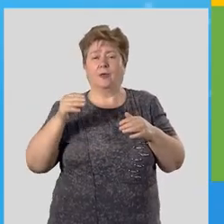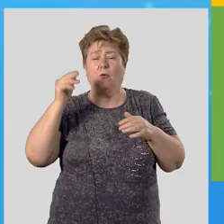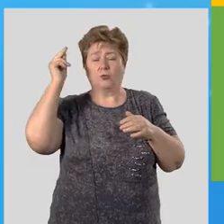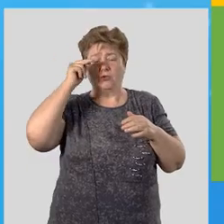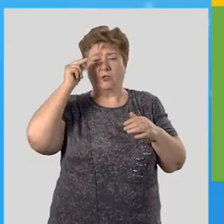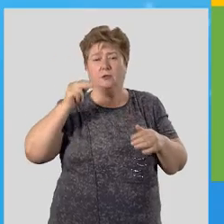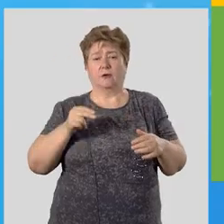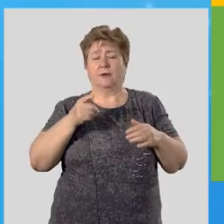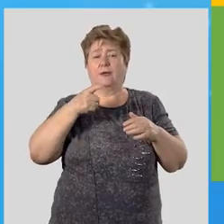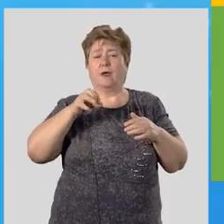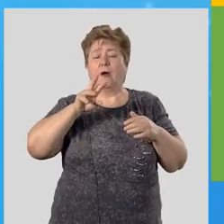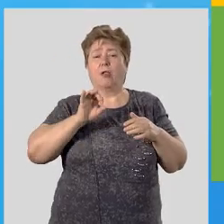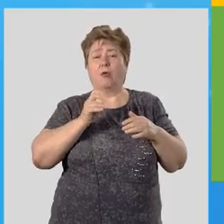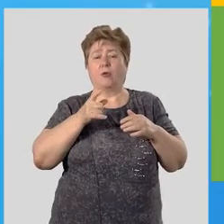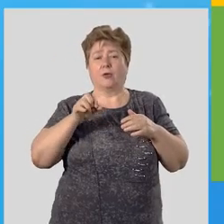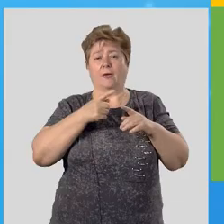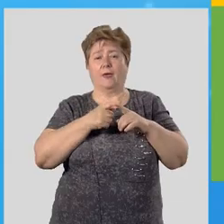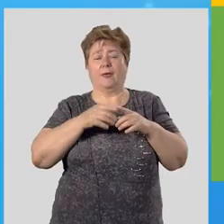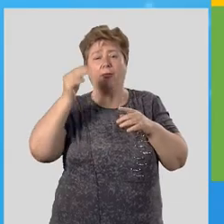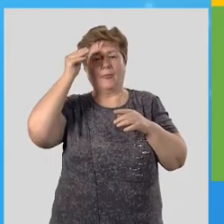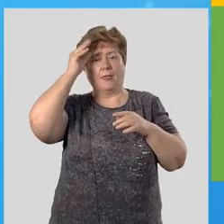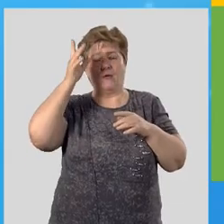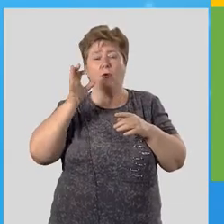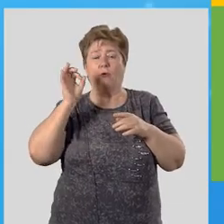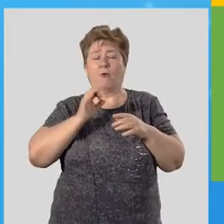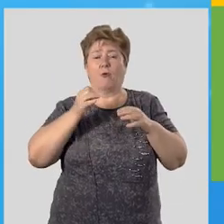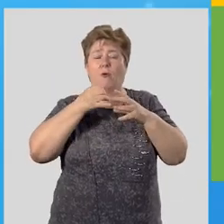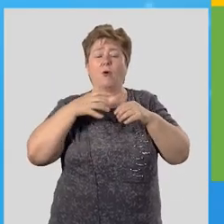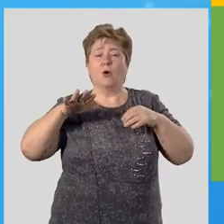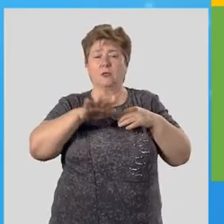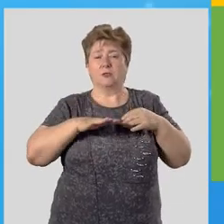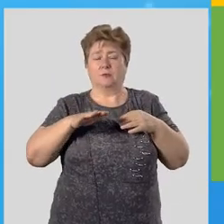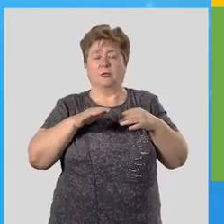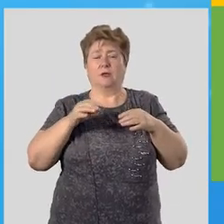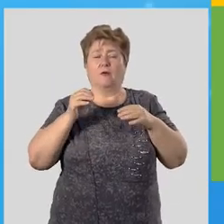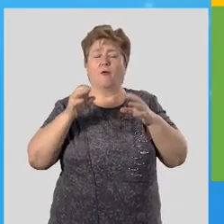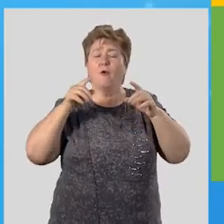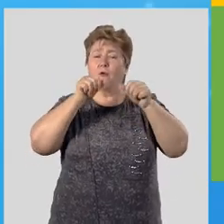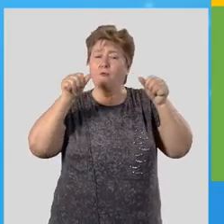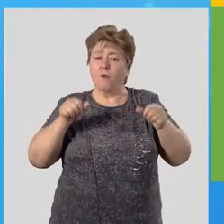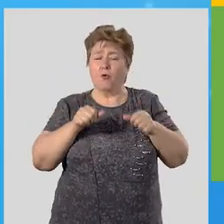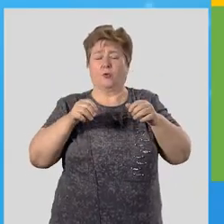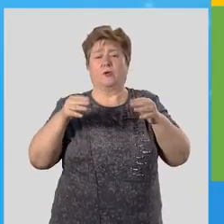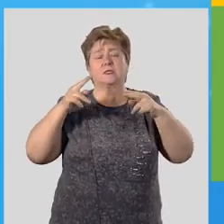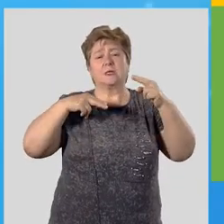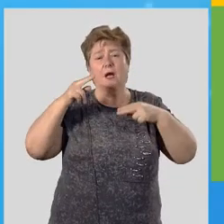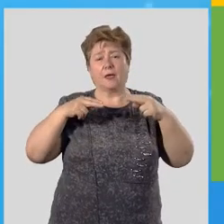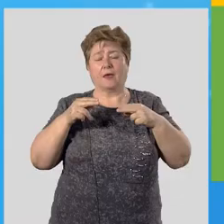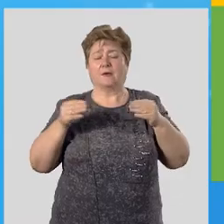«учение». Геология – это наука о земле, о ее форме,